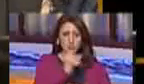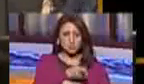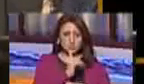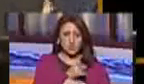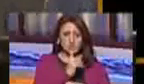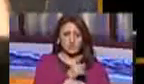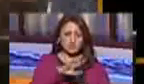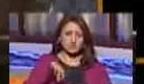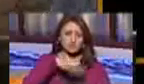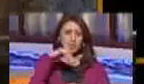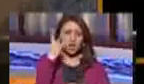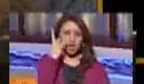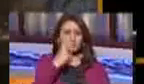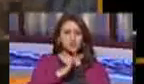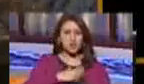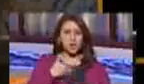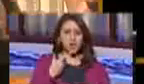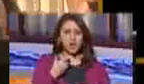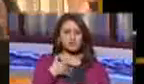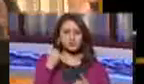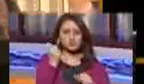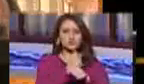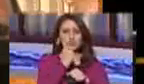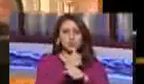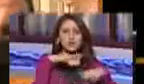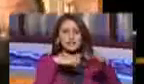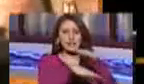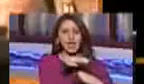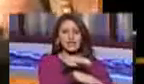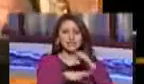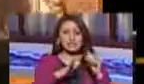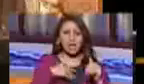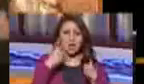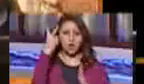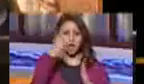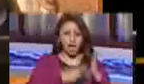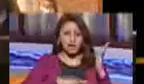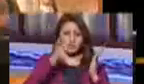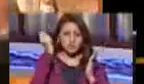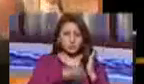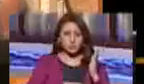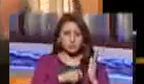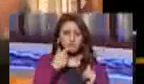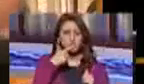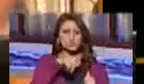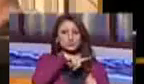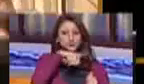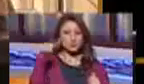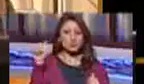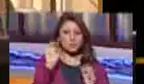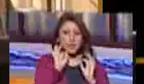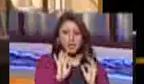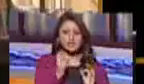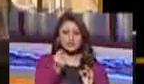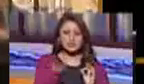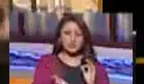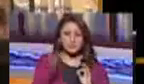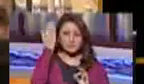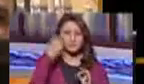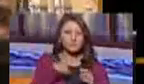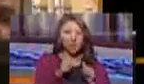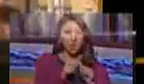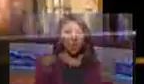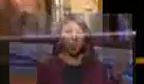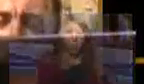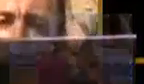اليوم للمطالبة بالتعيين. عايزين عقد مميز الدخل بتاعه 600 جنيه أقدر أعيش بيه أنا والأسرة